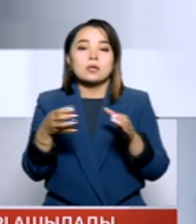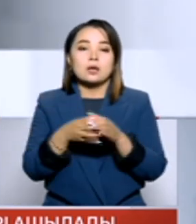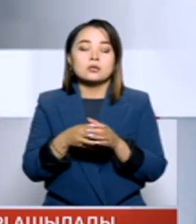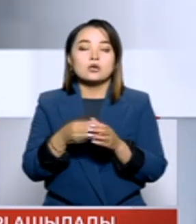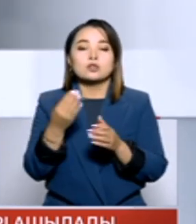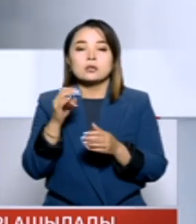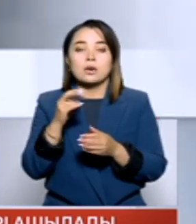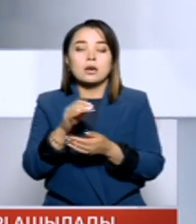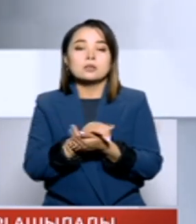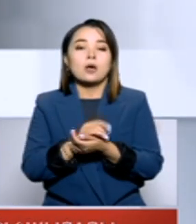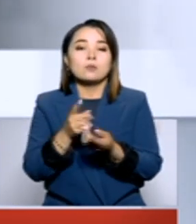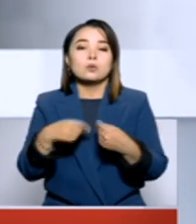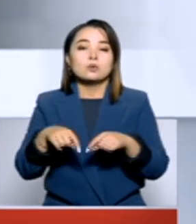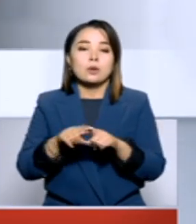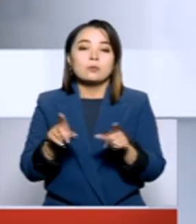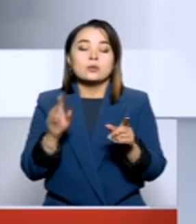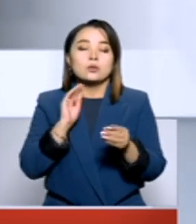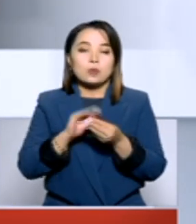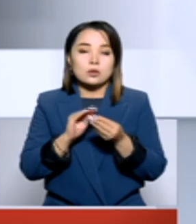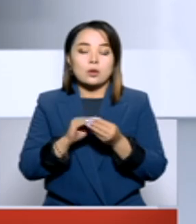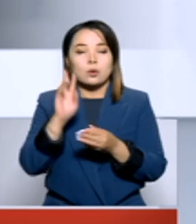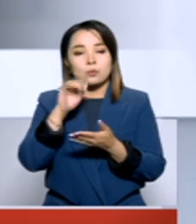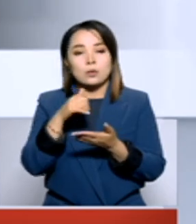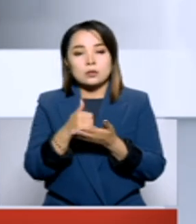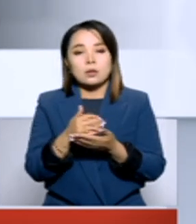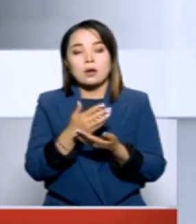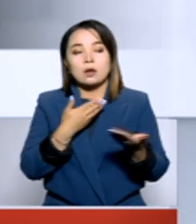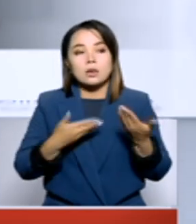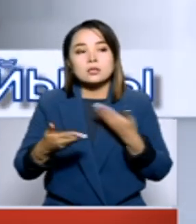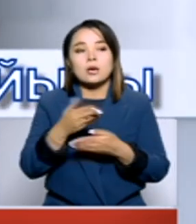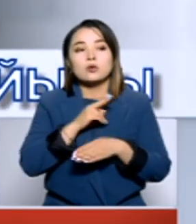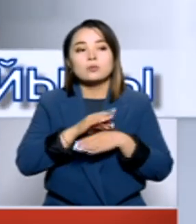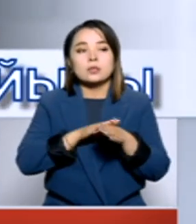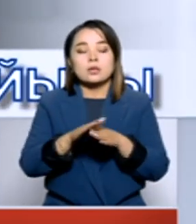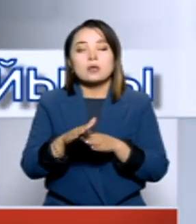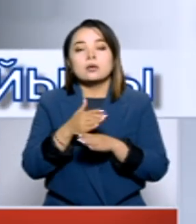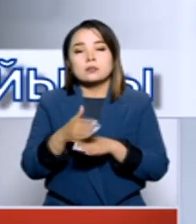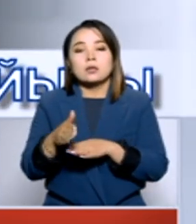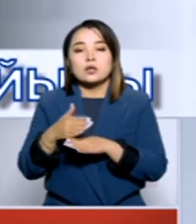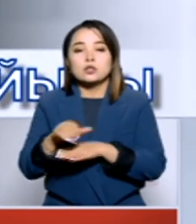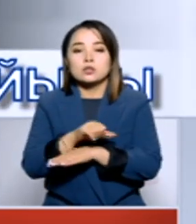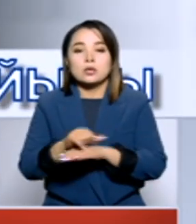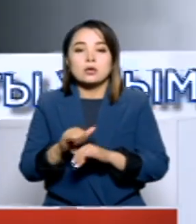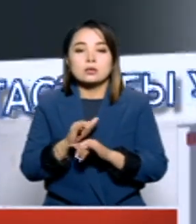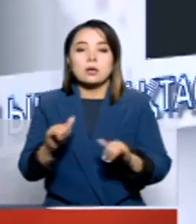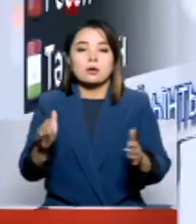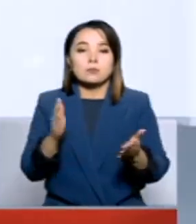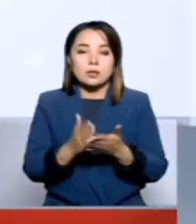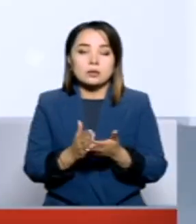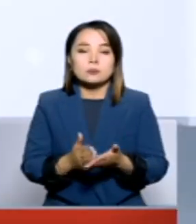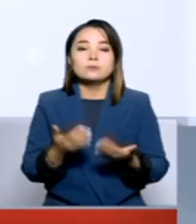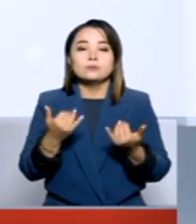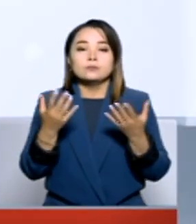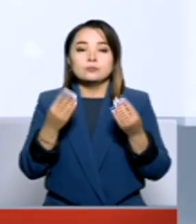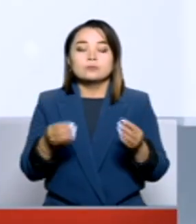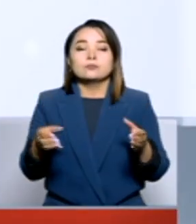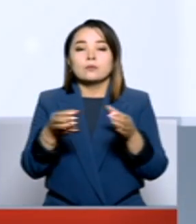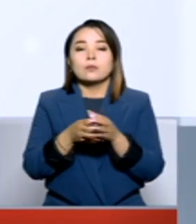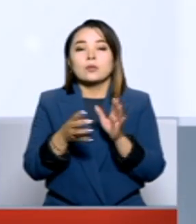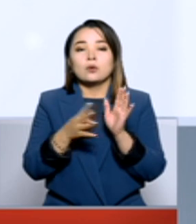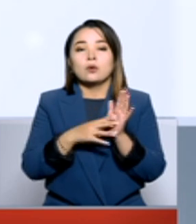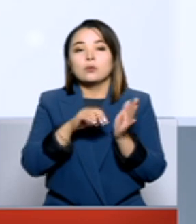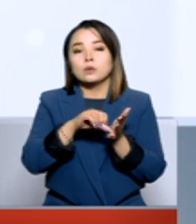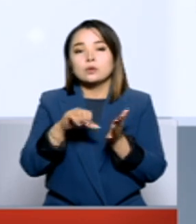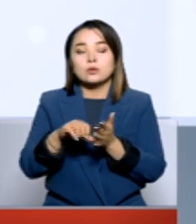Шанхай ынтымақтастық ұйымы деп аталып, тұрақты үкіметаралық қызметі қыза түсті. Бірте-бірте шекарасы кеңіді. Бүгінде құрамында 9